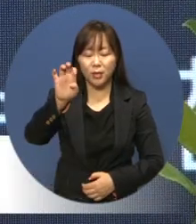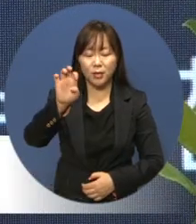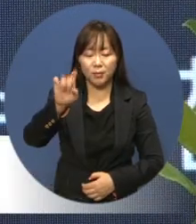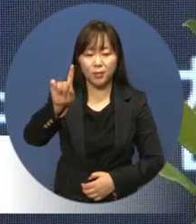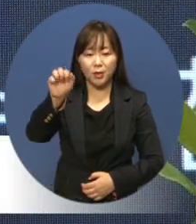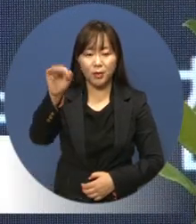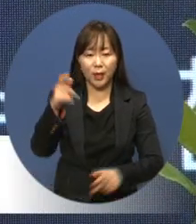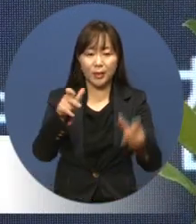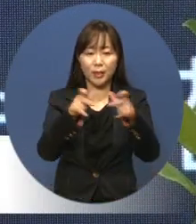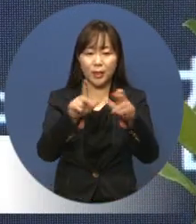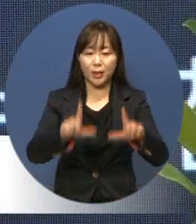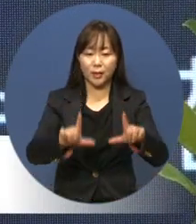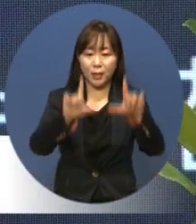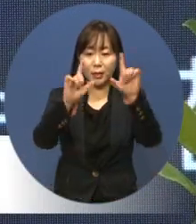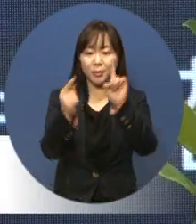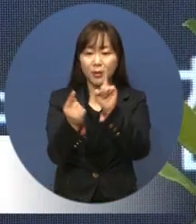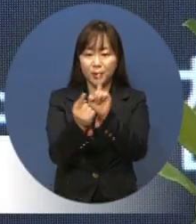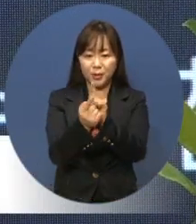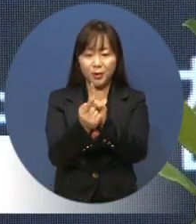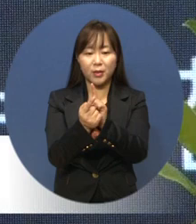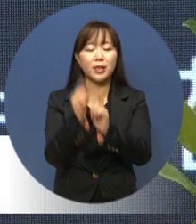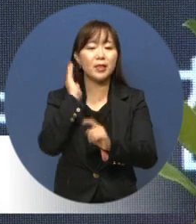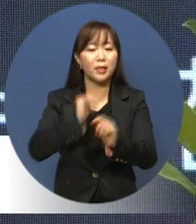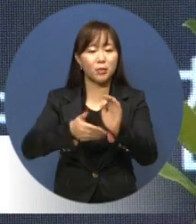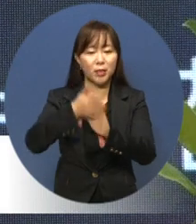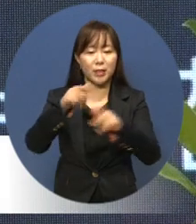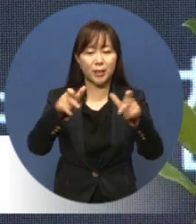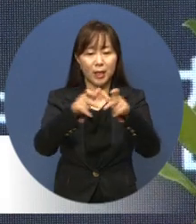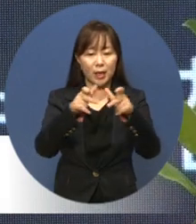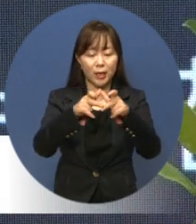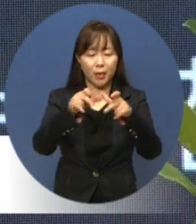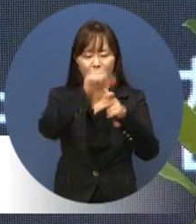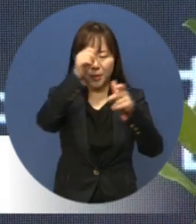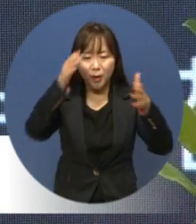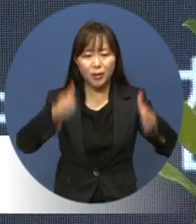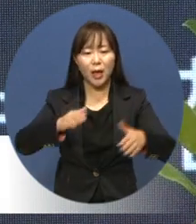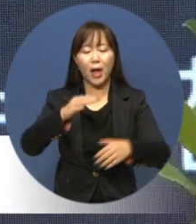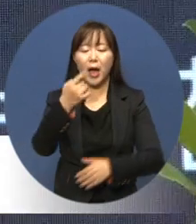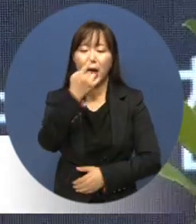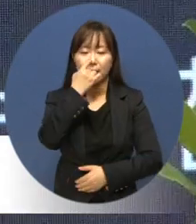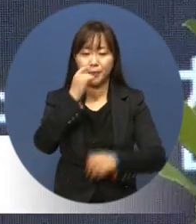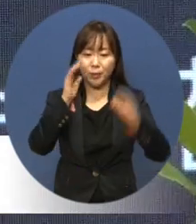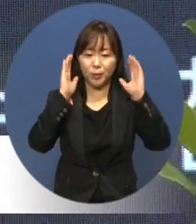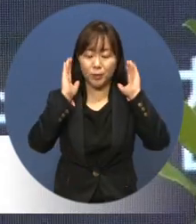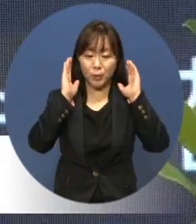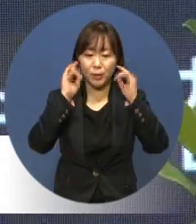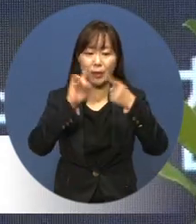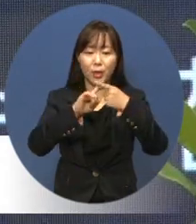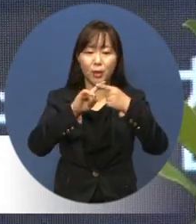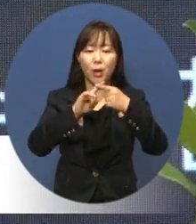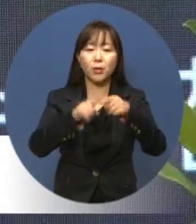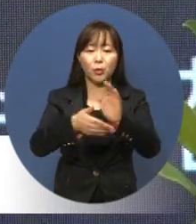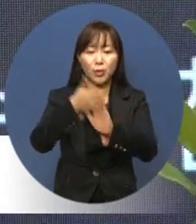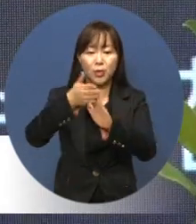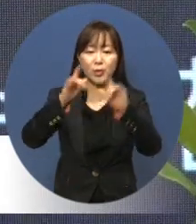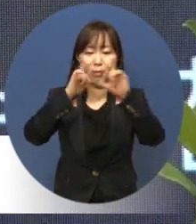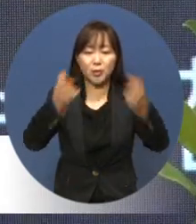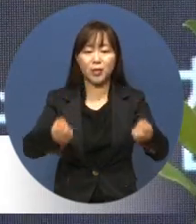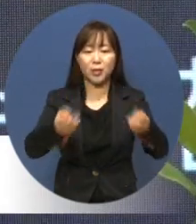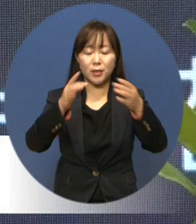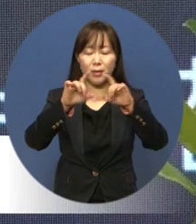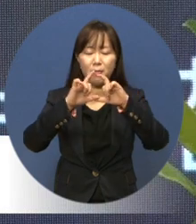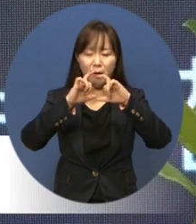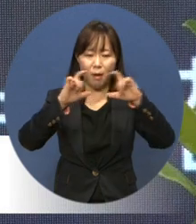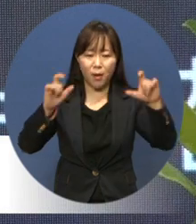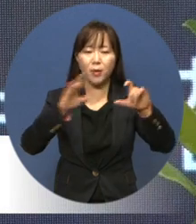제41회 장애인을 맞이하여 의정부시 장애인 평생학습도시 선포식을 개최하게 됨을